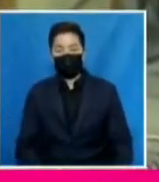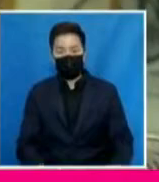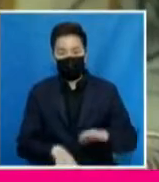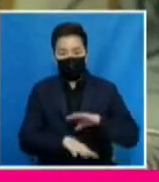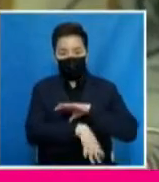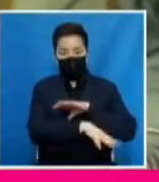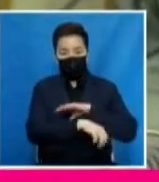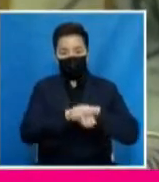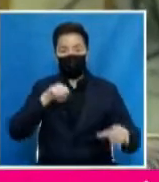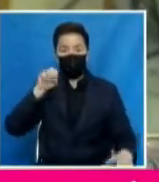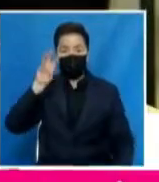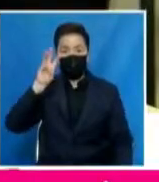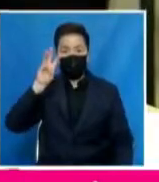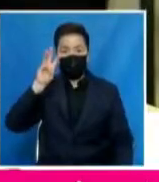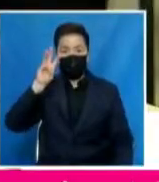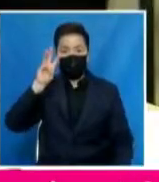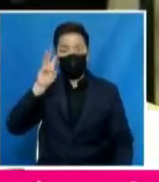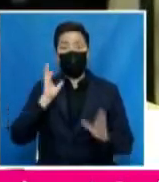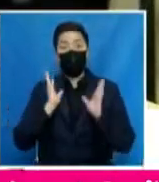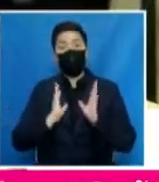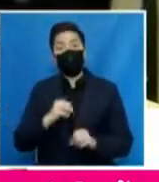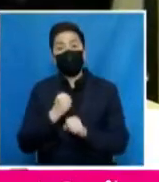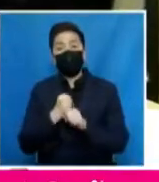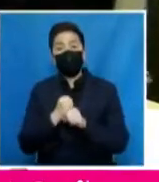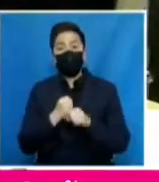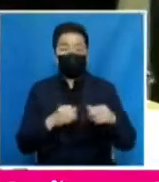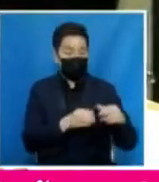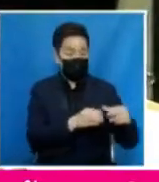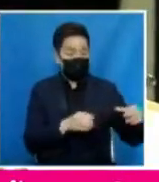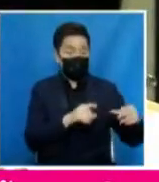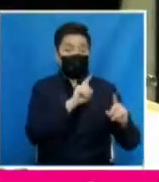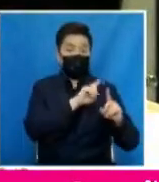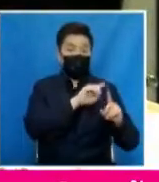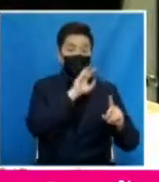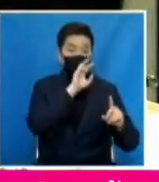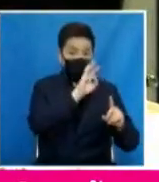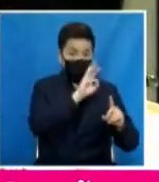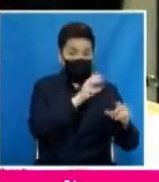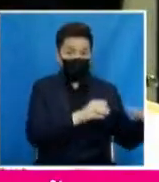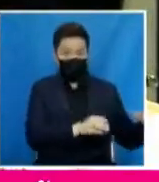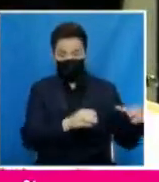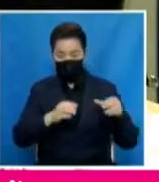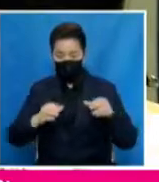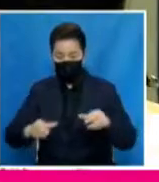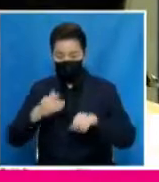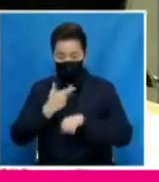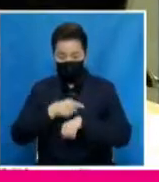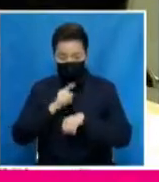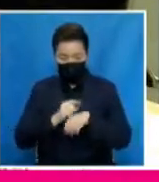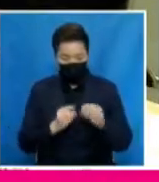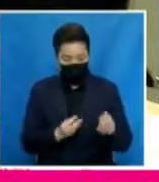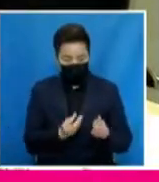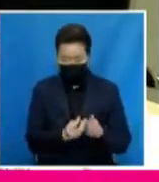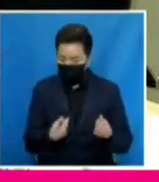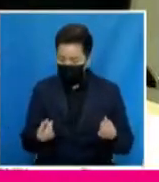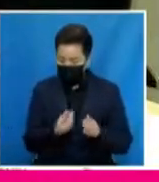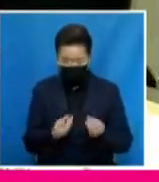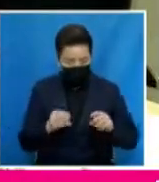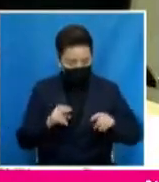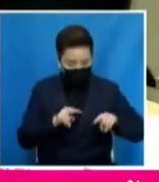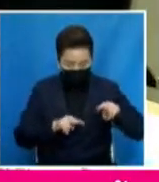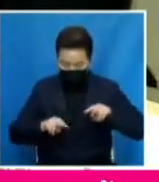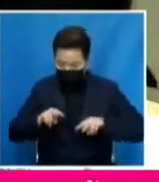หมายเลข6พนักงานนำกล่องลูกบอลยางหมายเลข6มาให้ประธานกรรมการตรวจสอบค่ะ